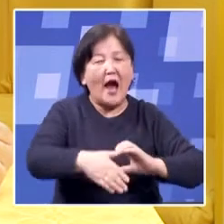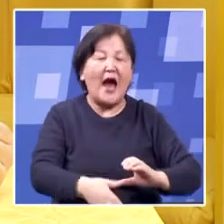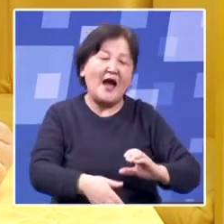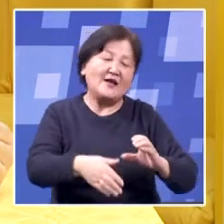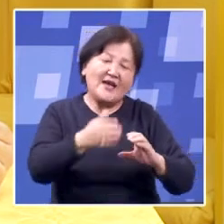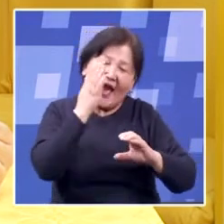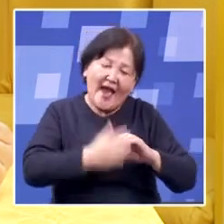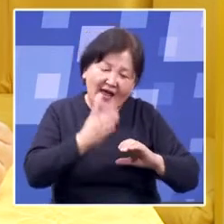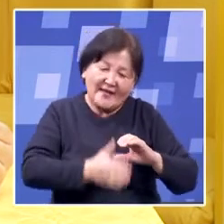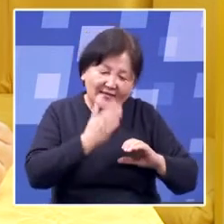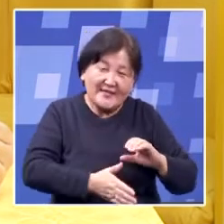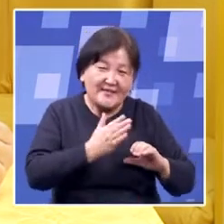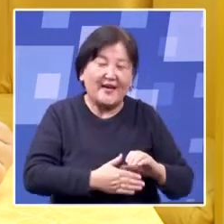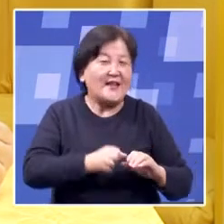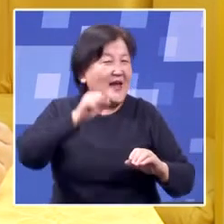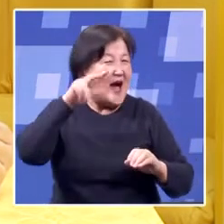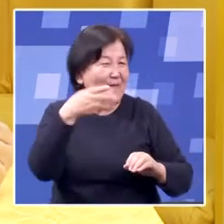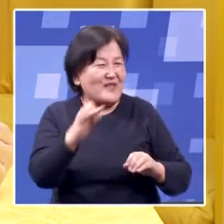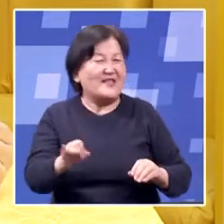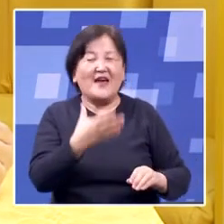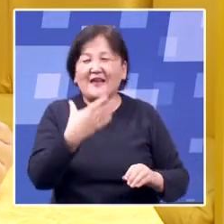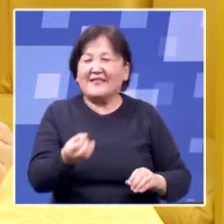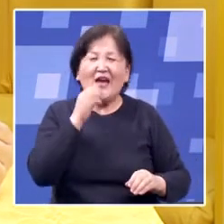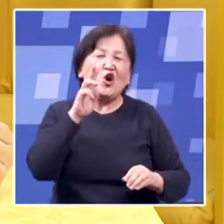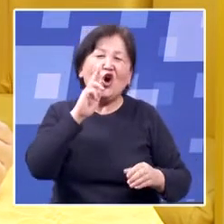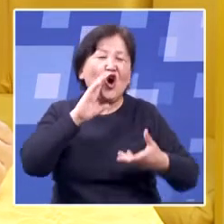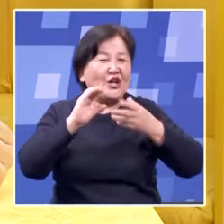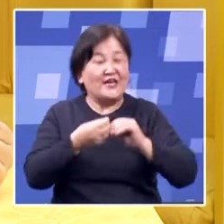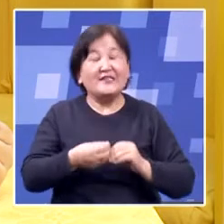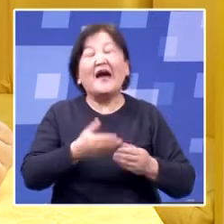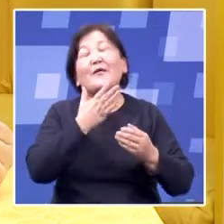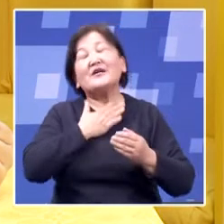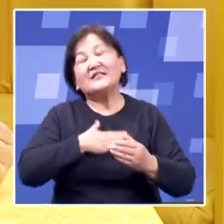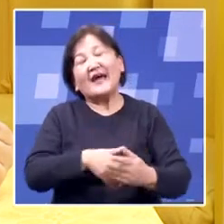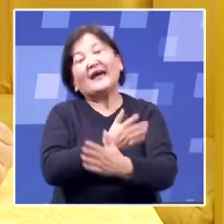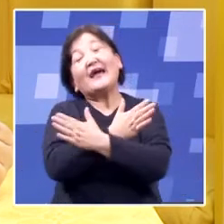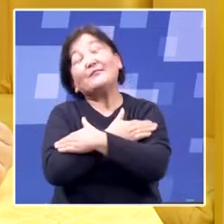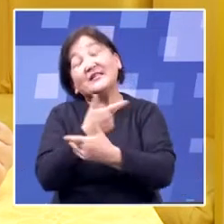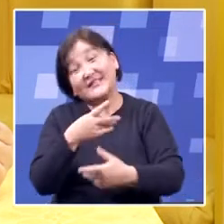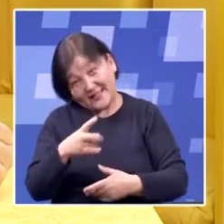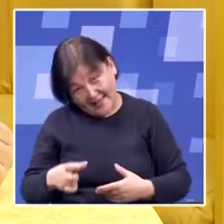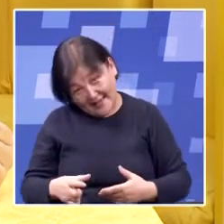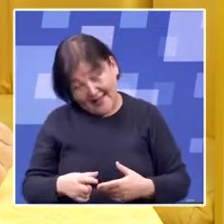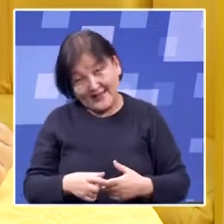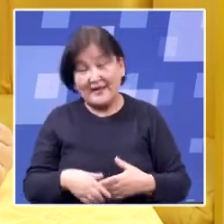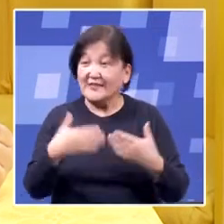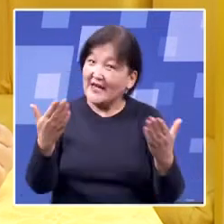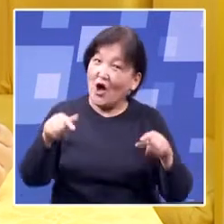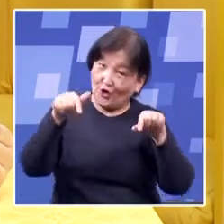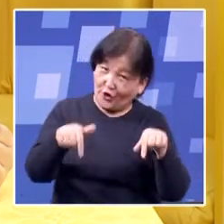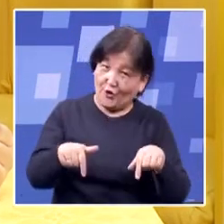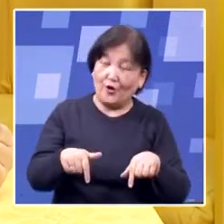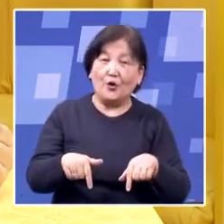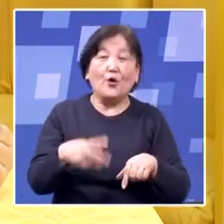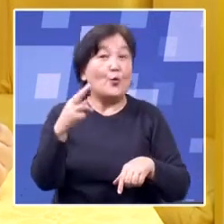угааж, арилгаж, хэрчээд амттай сайхан шүлхийн ууж, амар сайхандаа жаргажээ.